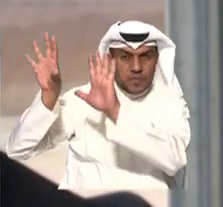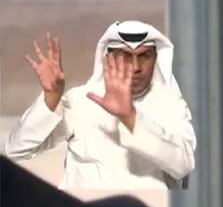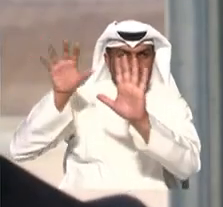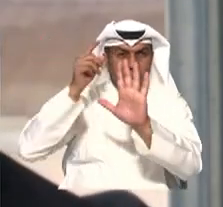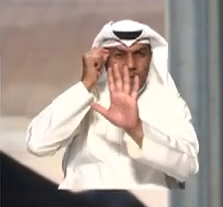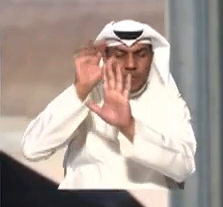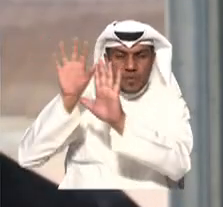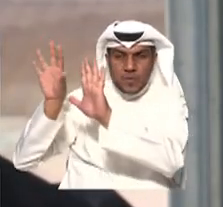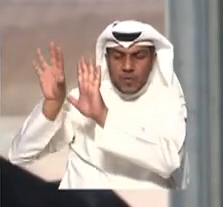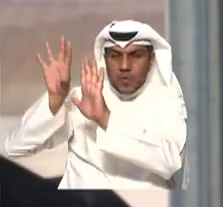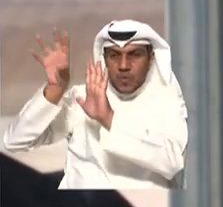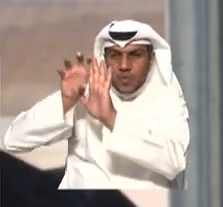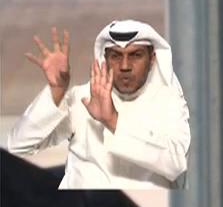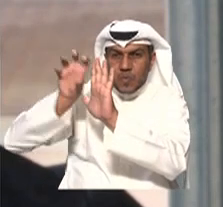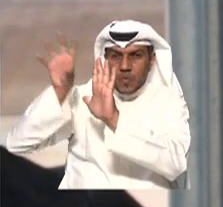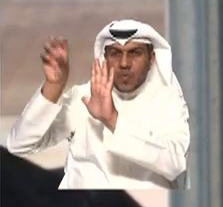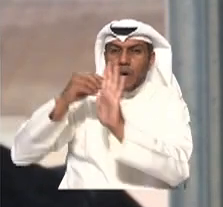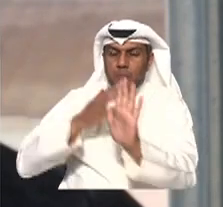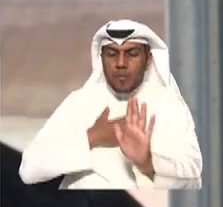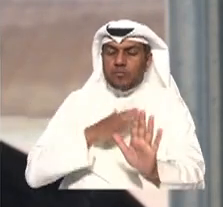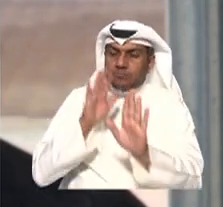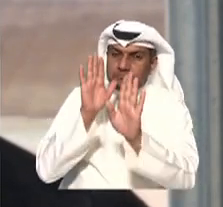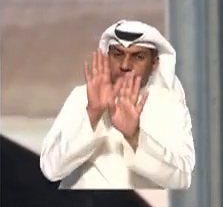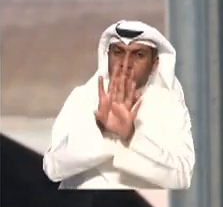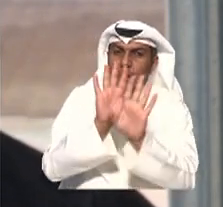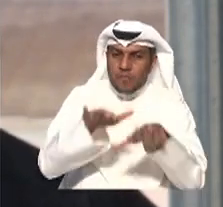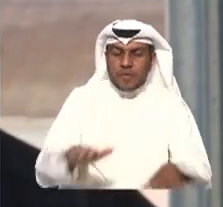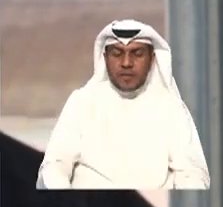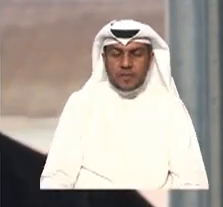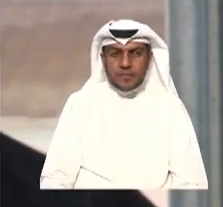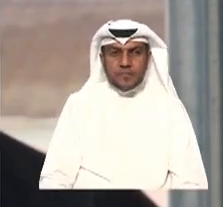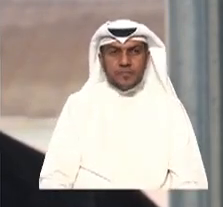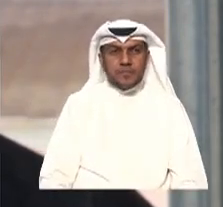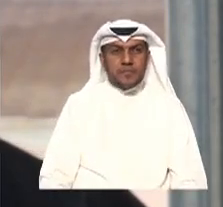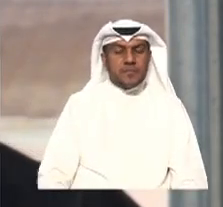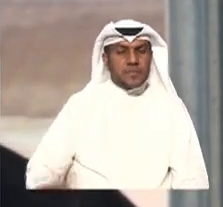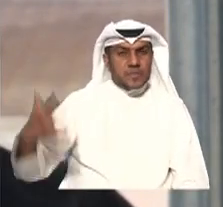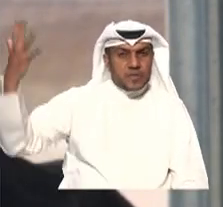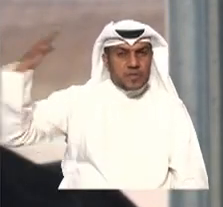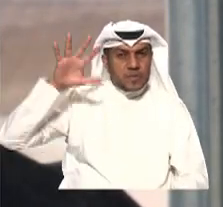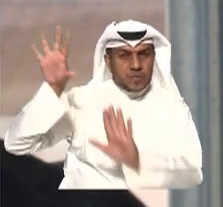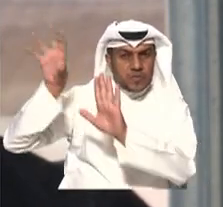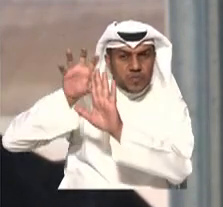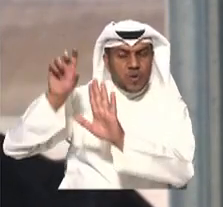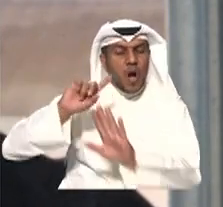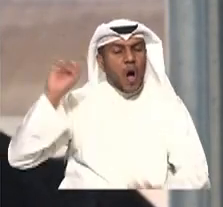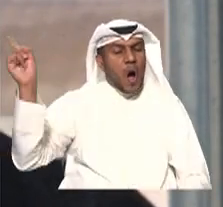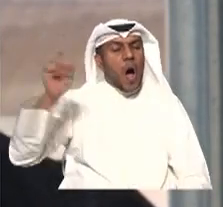فالمؤسسة قامت بتمويل عدة مشاريع للطاقة الشمسية. طبعا الطاقة الشمسية مطبقة في جميع أنحاء العالم